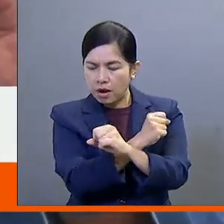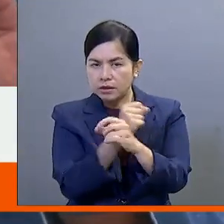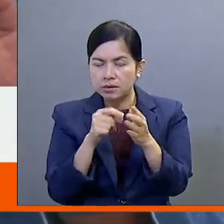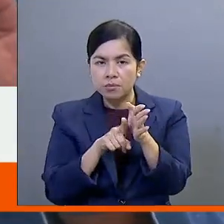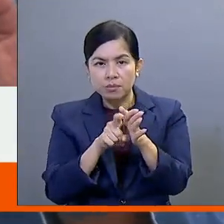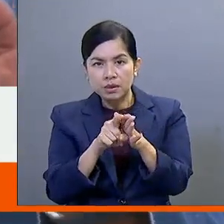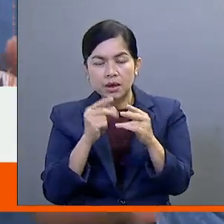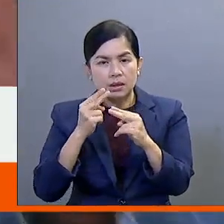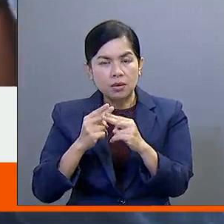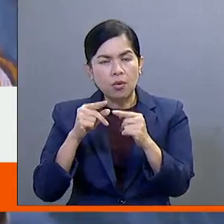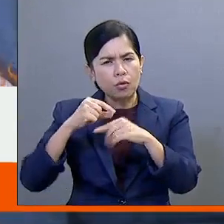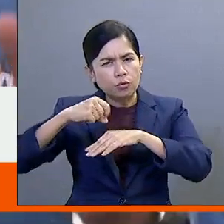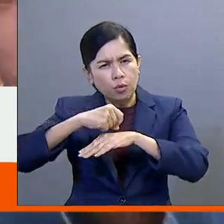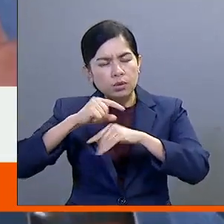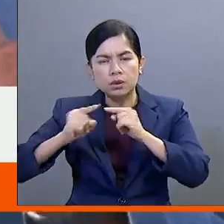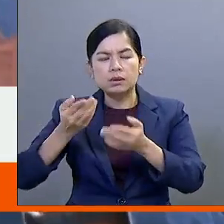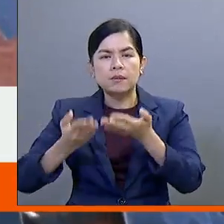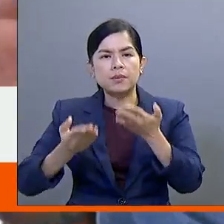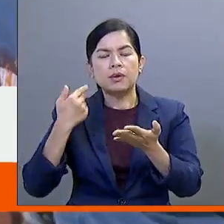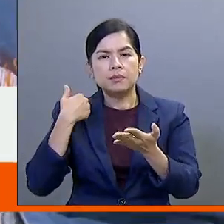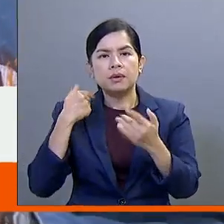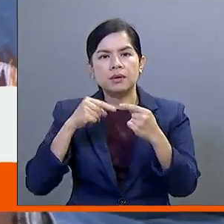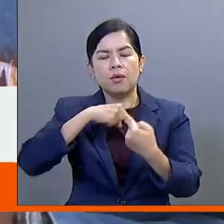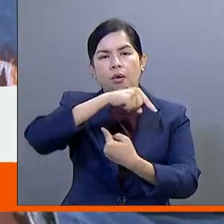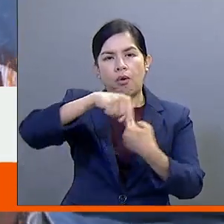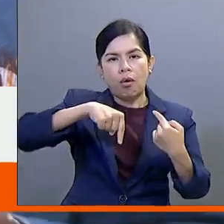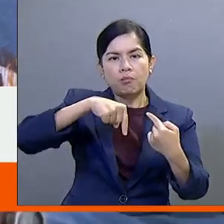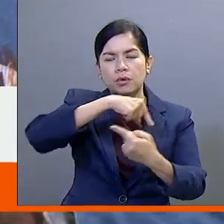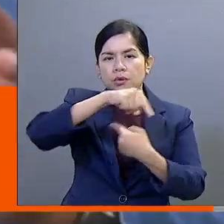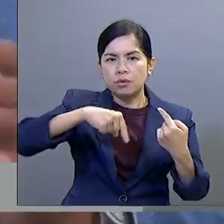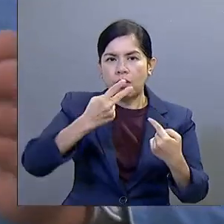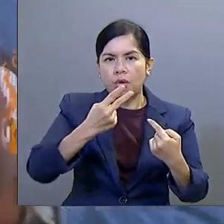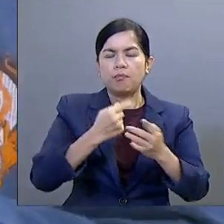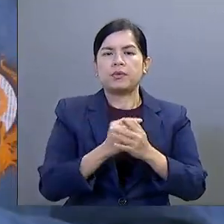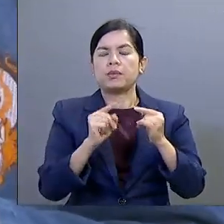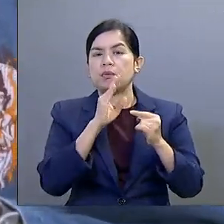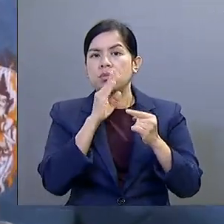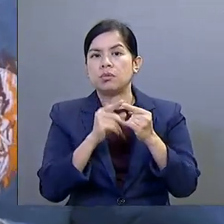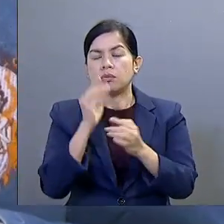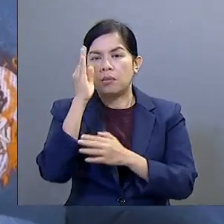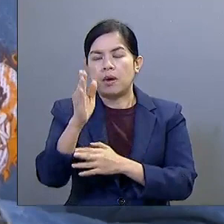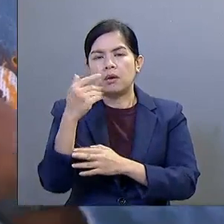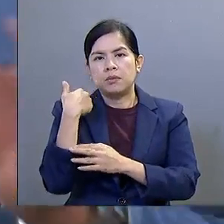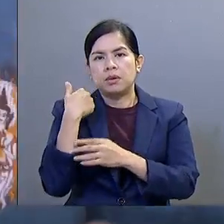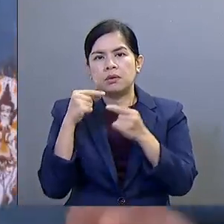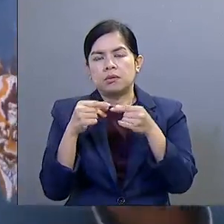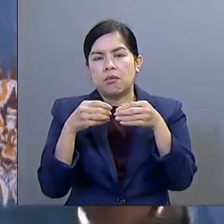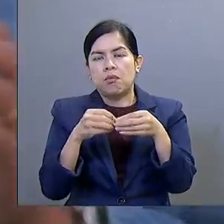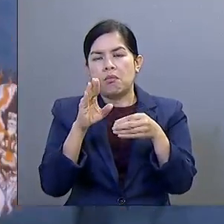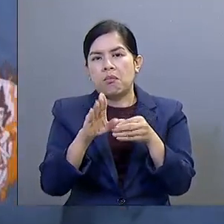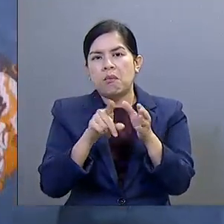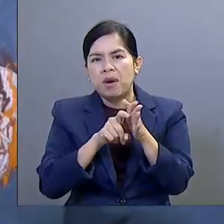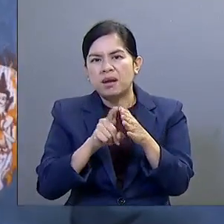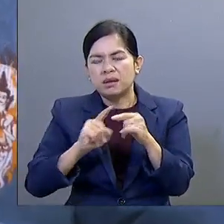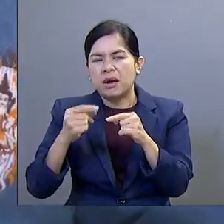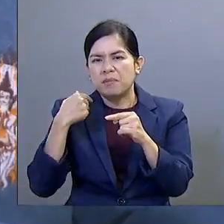ราอะไรอยู่ประมาณสักรอบหรือ2รอบปีนะพอเลยนั่นแมงหนอนพวกเชื้อรามันก็พัฒนาตัวมันก็พยายาม